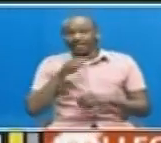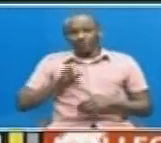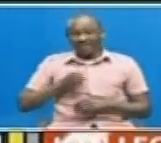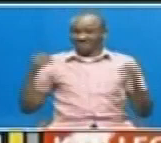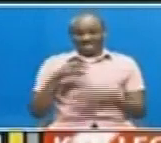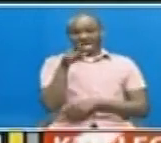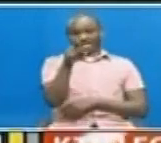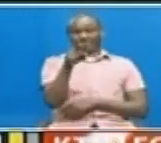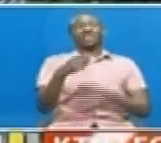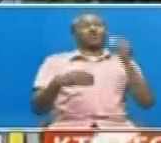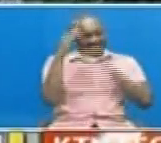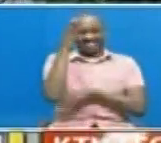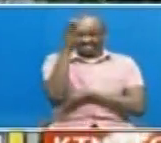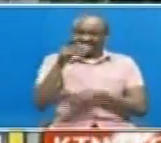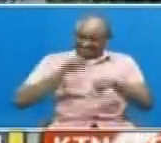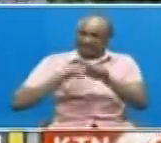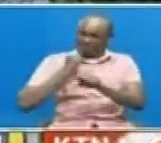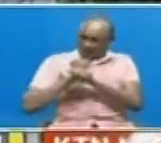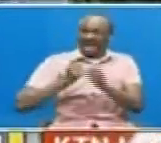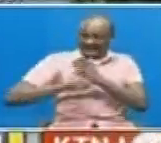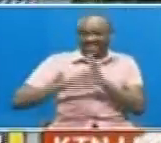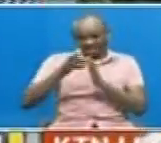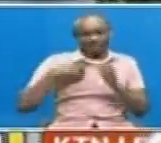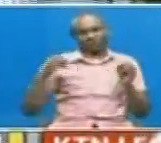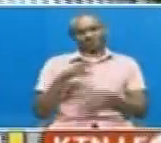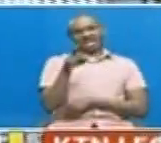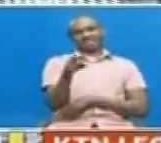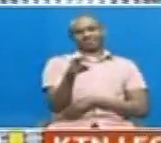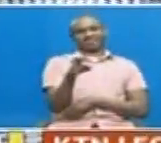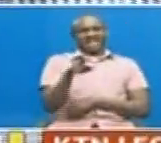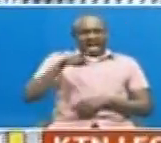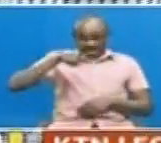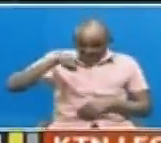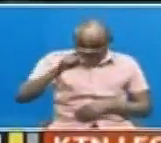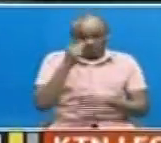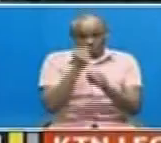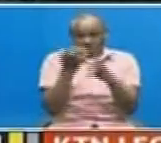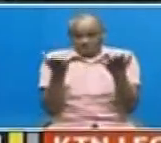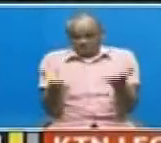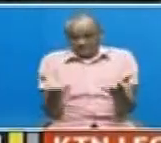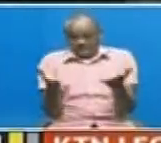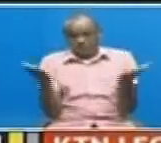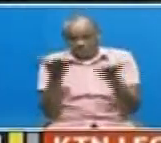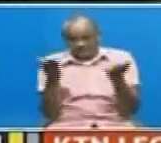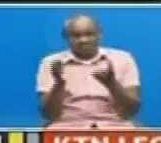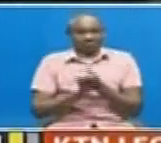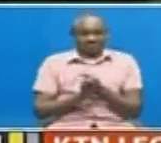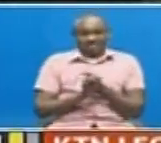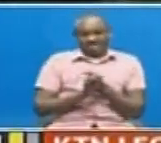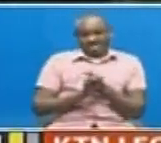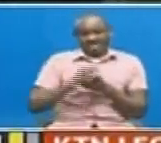wanawake chuoni anakoendeleza uzamili. Kando na kuhudumu kwenye kituo kinachoshughulikia masuala ya